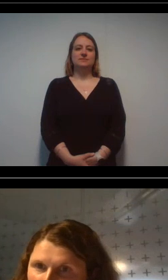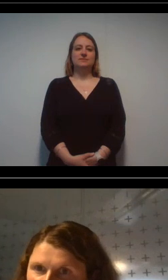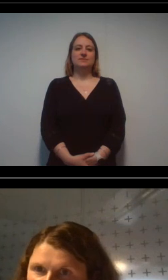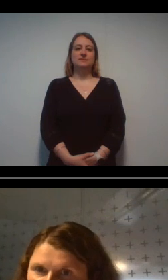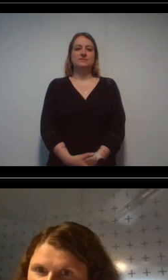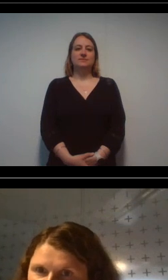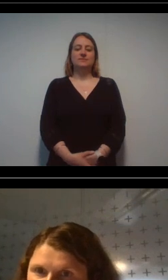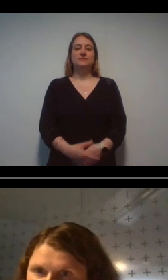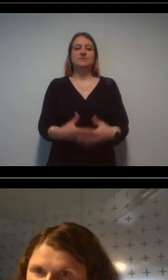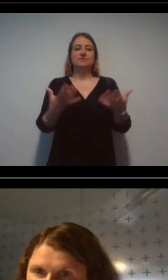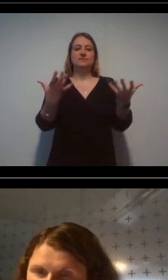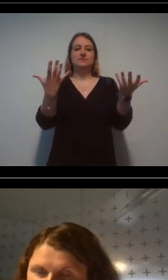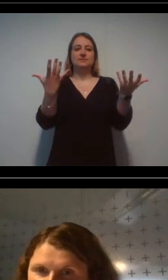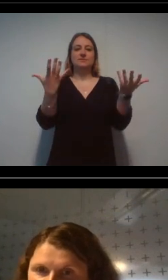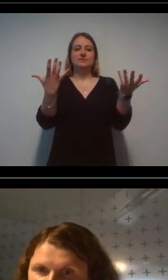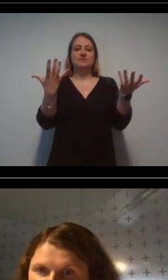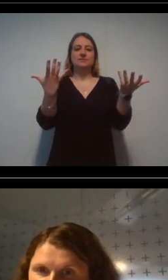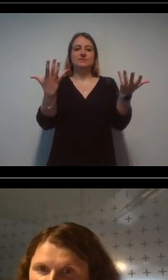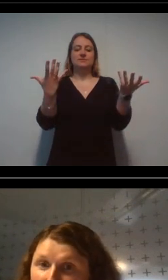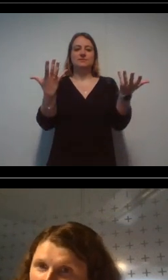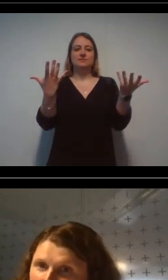Et hop.